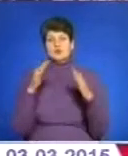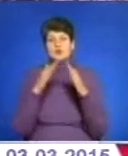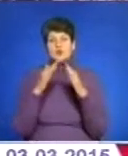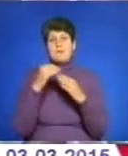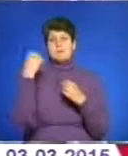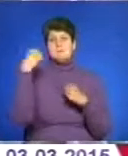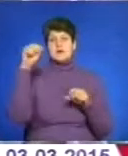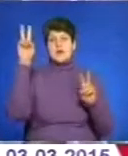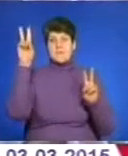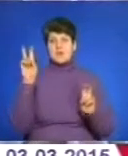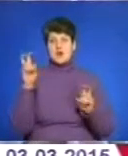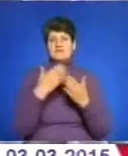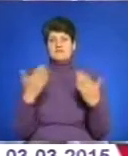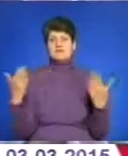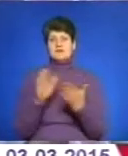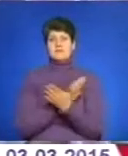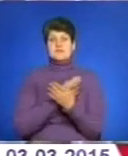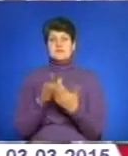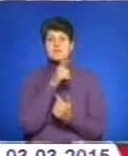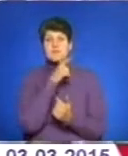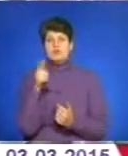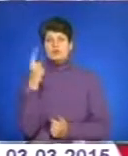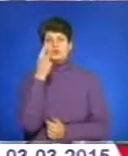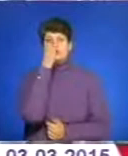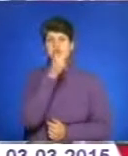«Перемога». Виставка безкоштовна. Протягом